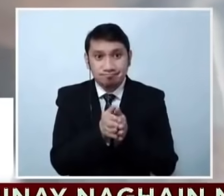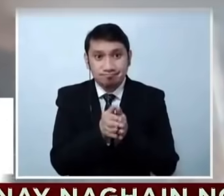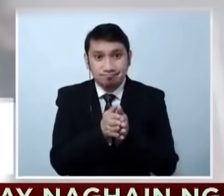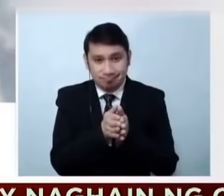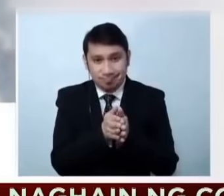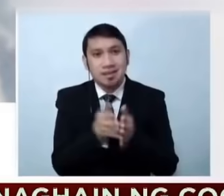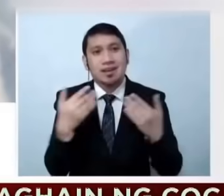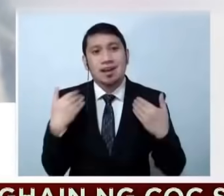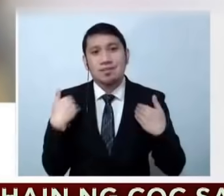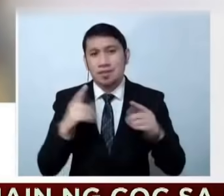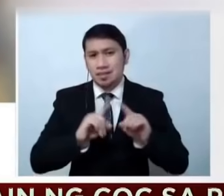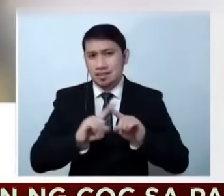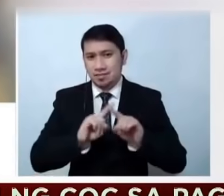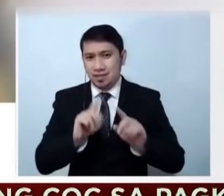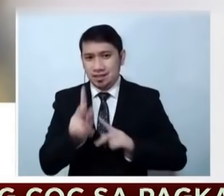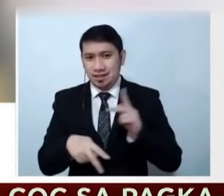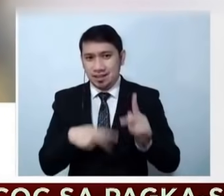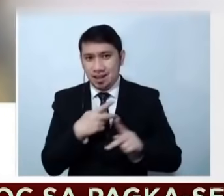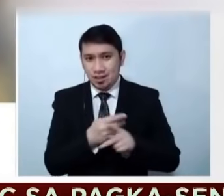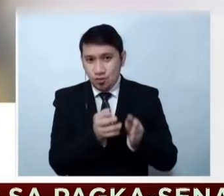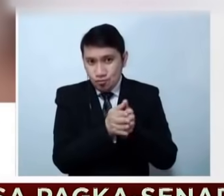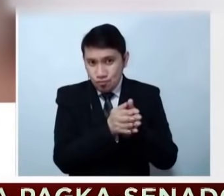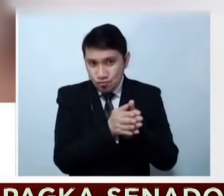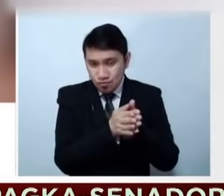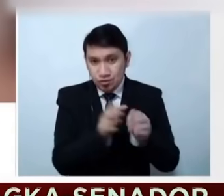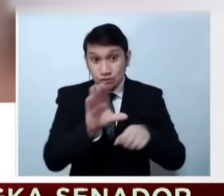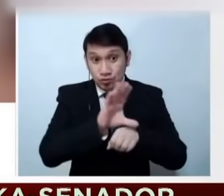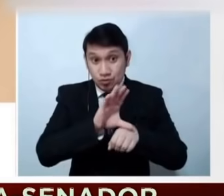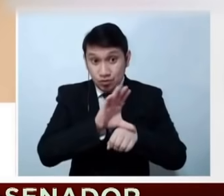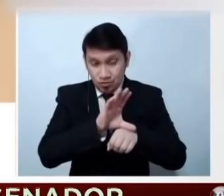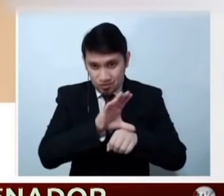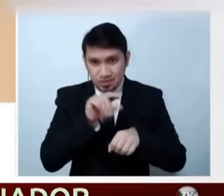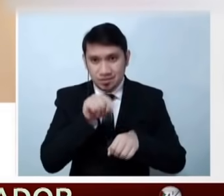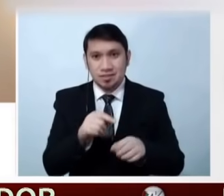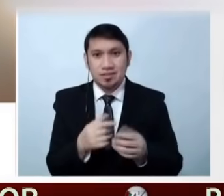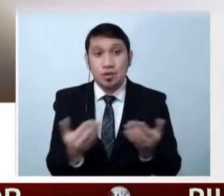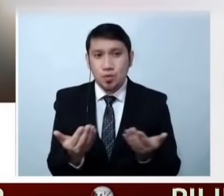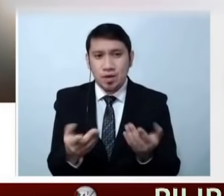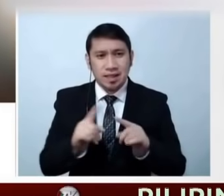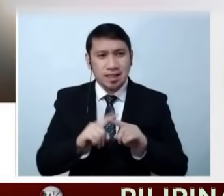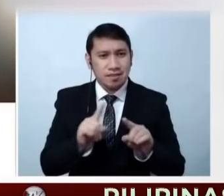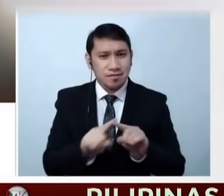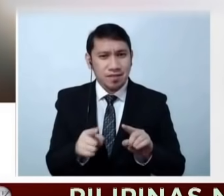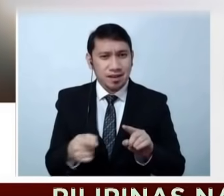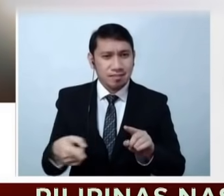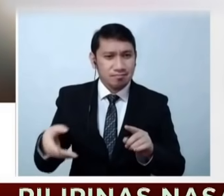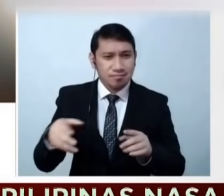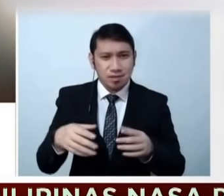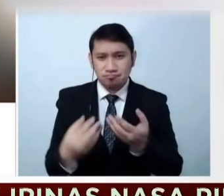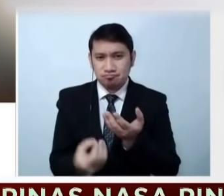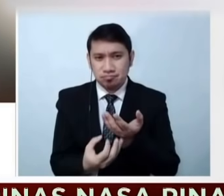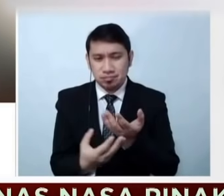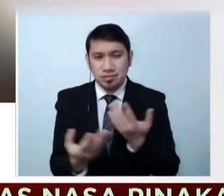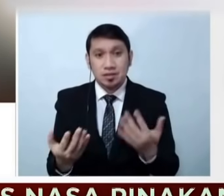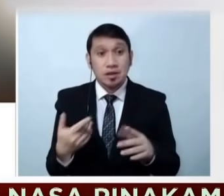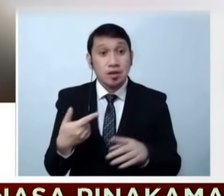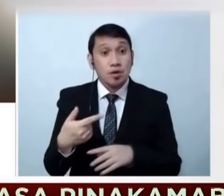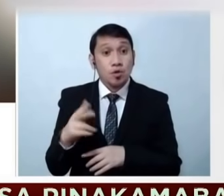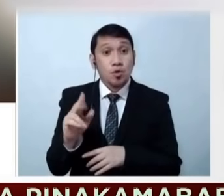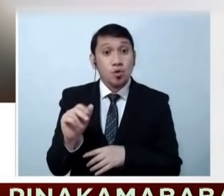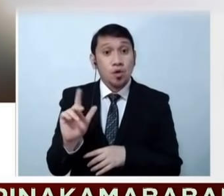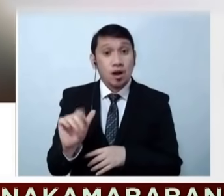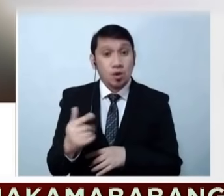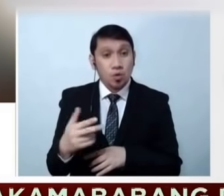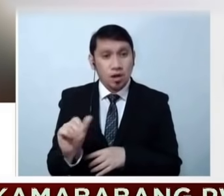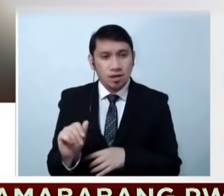may iba-ibang bersyon nito. Simulan sa mga kilalang tsokolating Batirol mixture. Sa Barangay Santo Niño sa Guagua, kilala na